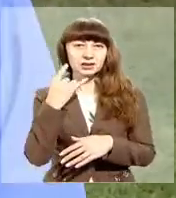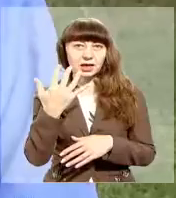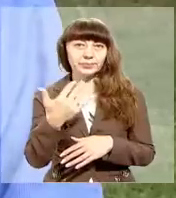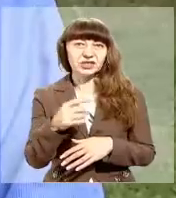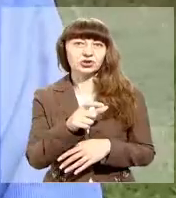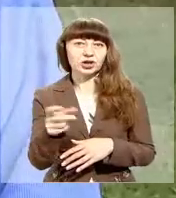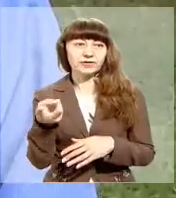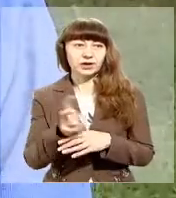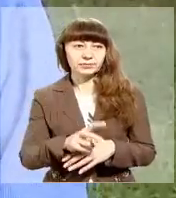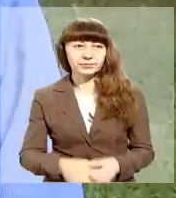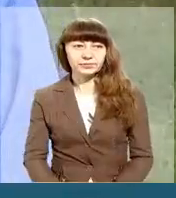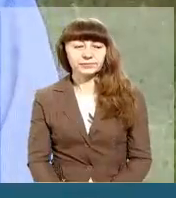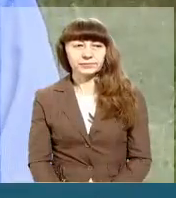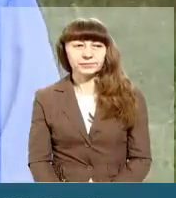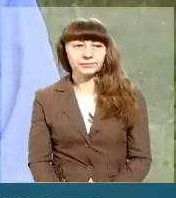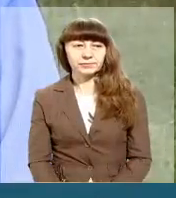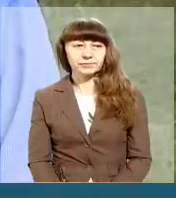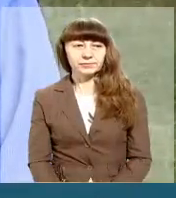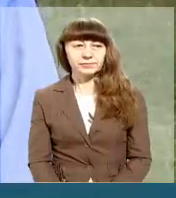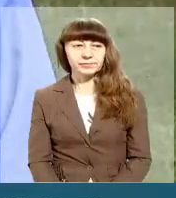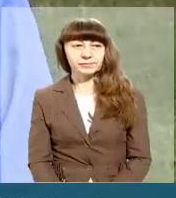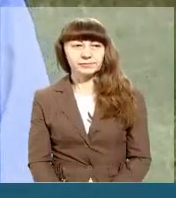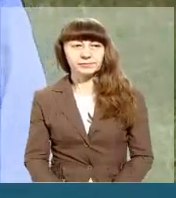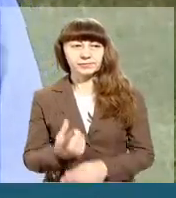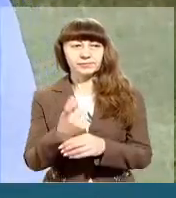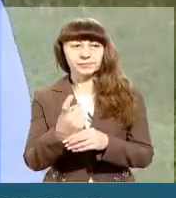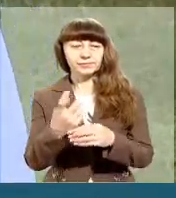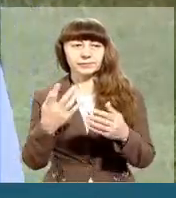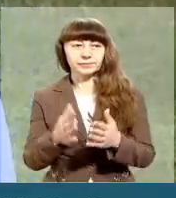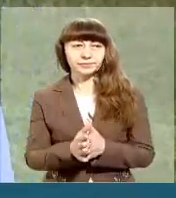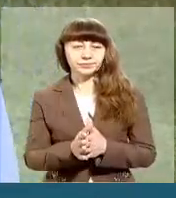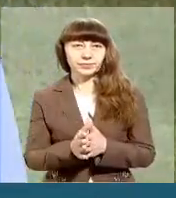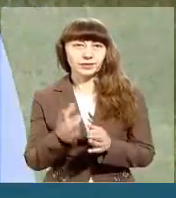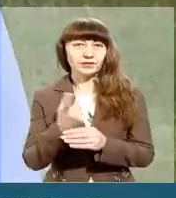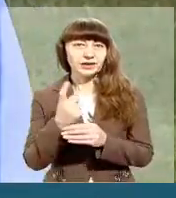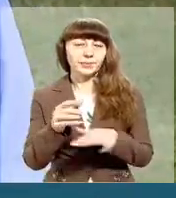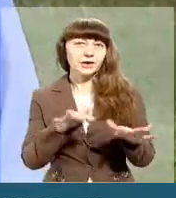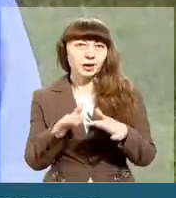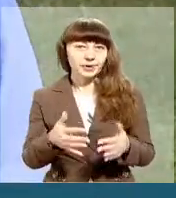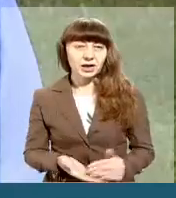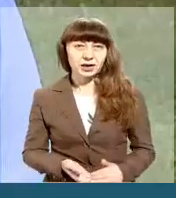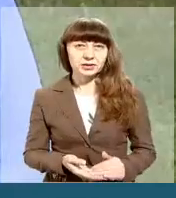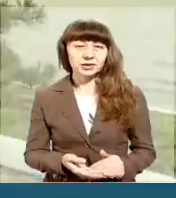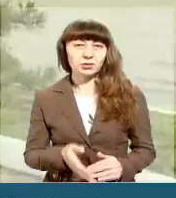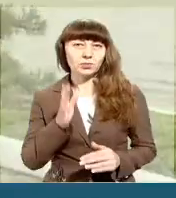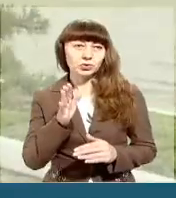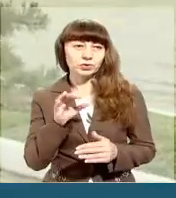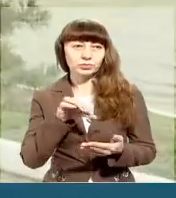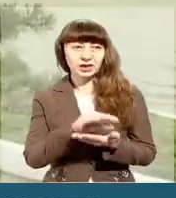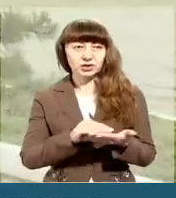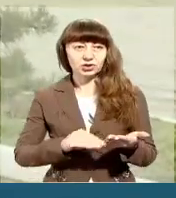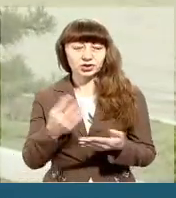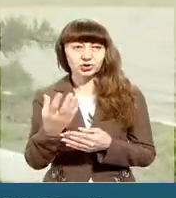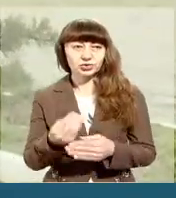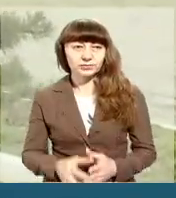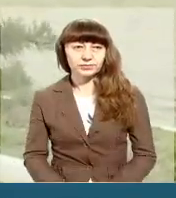жиналды. Біз мұндай шараларды алда уақытта да жалғастырып, табиғатты қорғауға үлес қосуды жоспарлап отырмыз. «Таза Қазақстан»